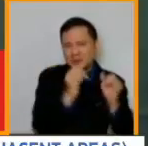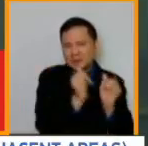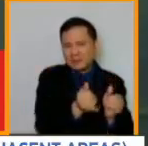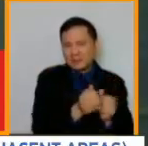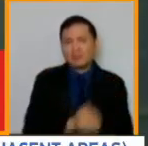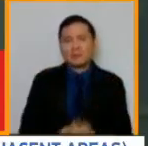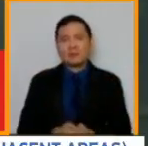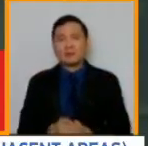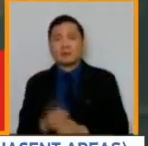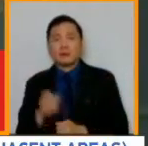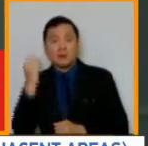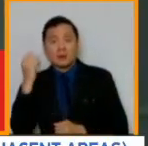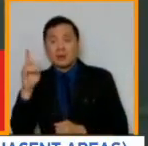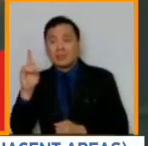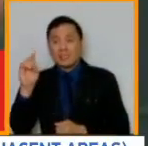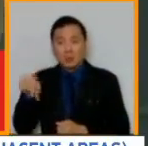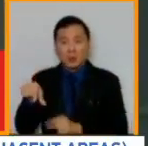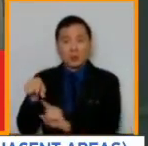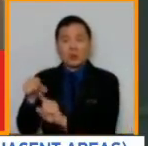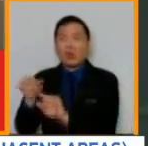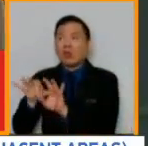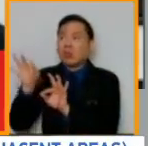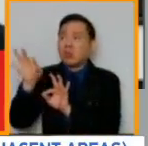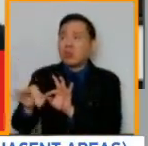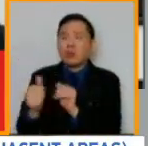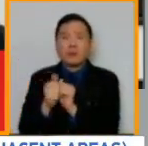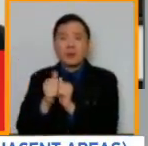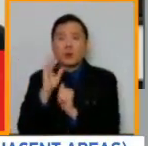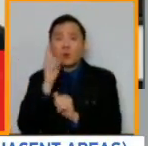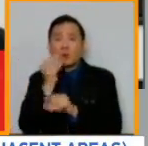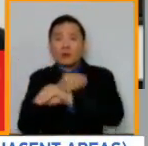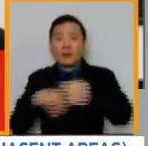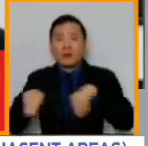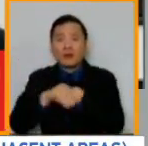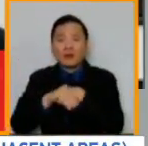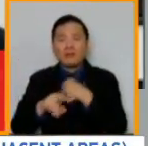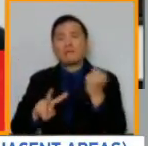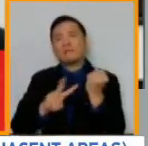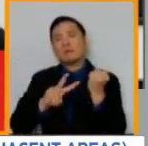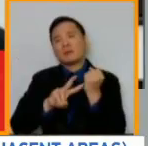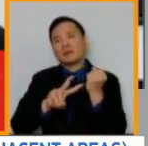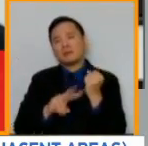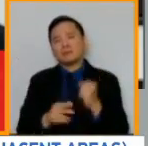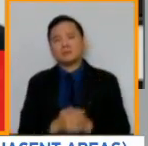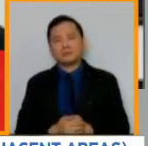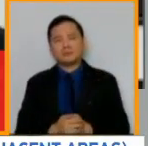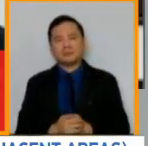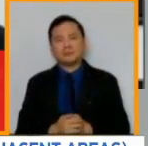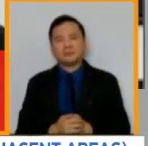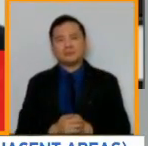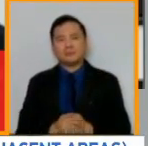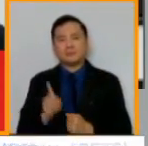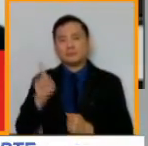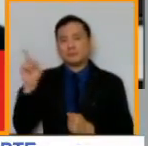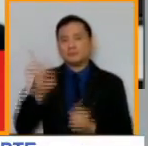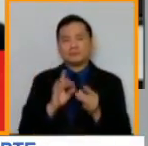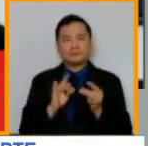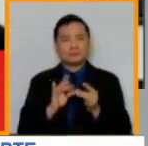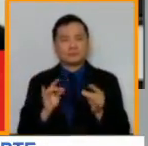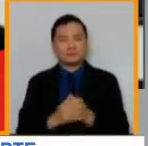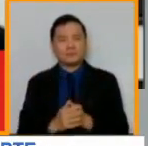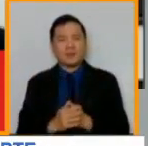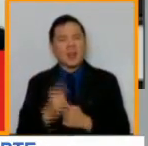papalitan siya ng nanalo Vice President. I believe their grand design